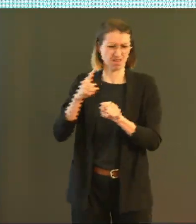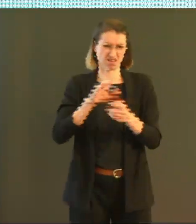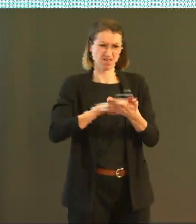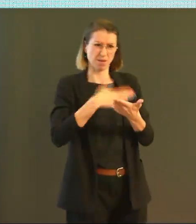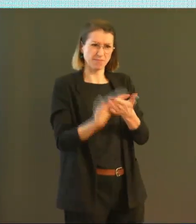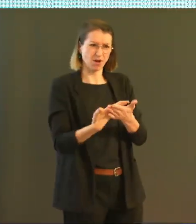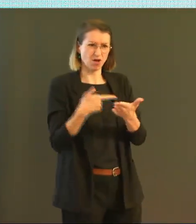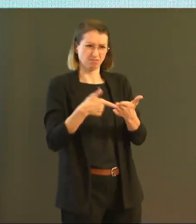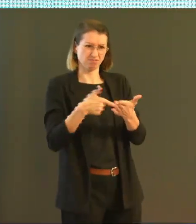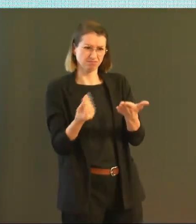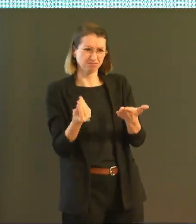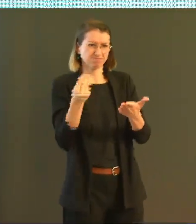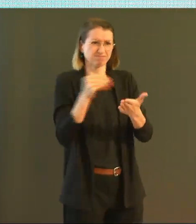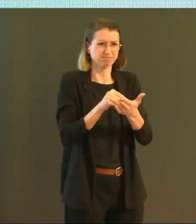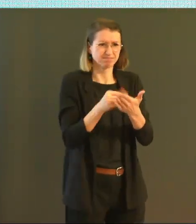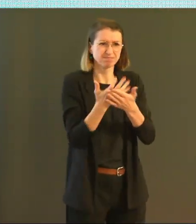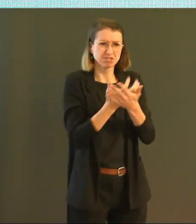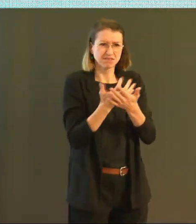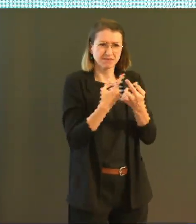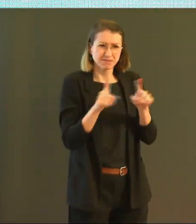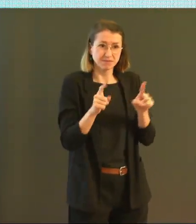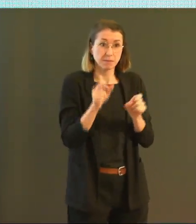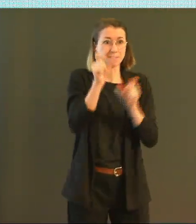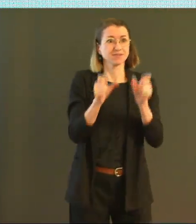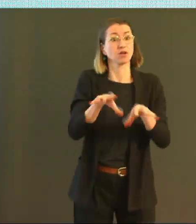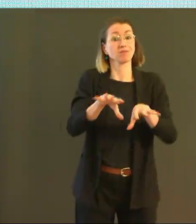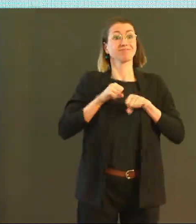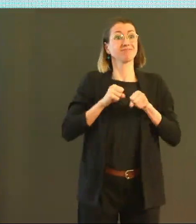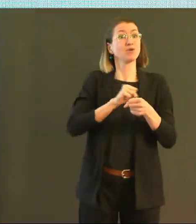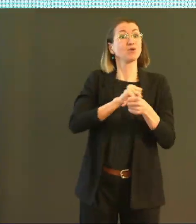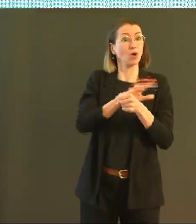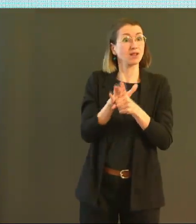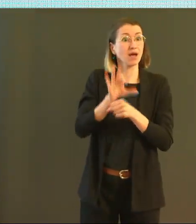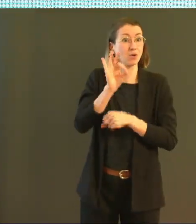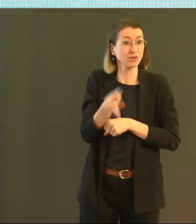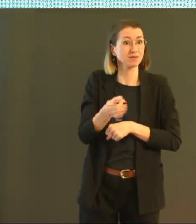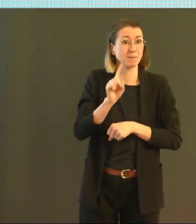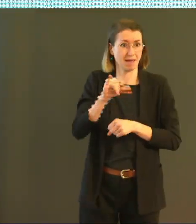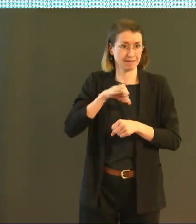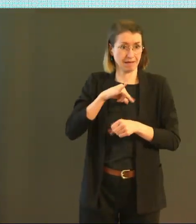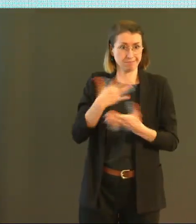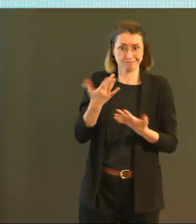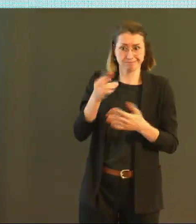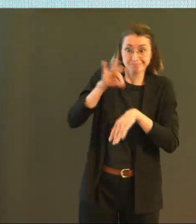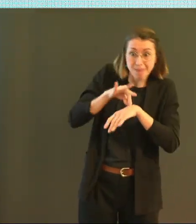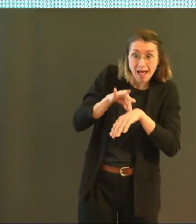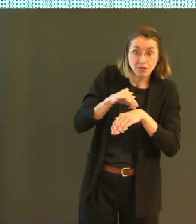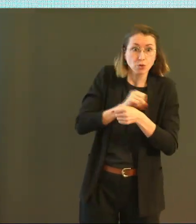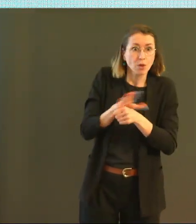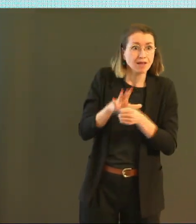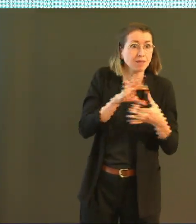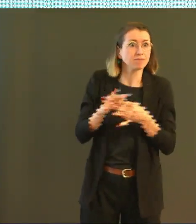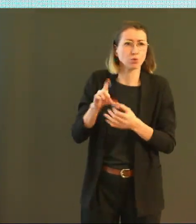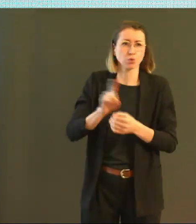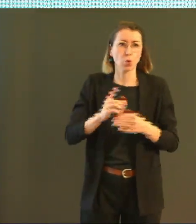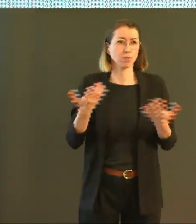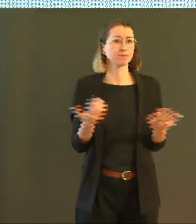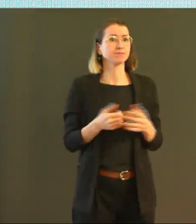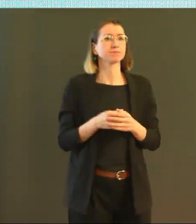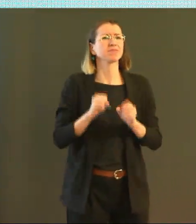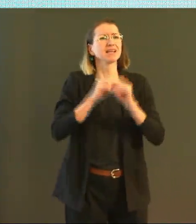porteurs du coc vite sans en être malade pour être plus clair les hôpitaux applique depuis quelques temps récemment une politique de